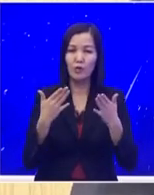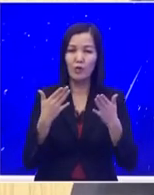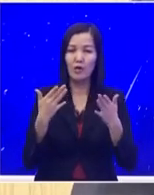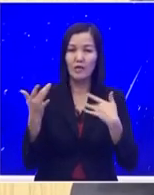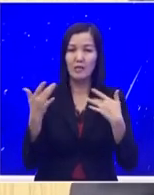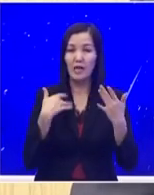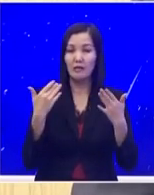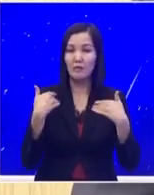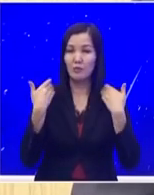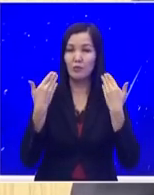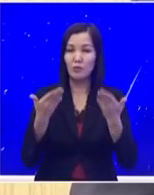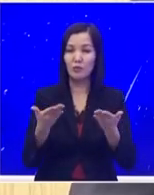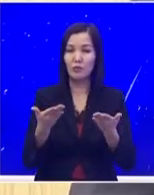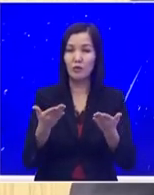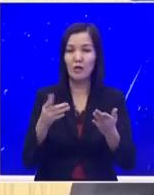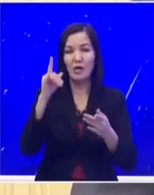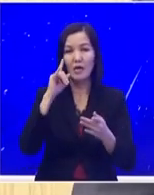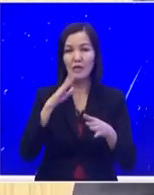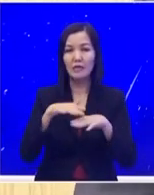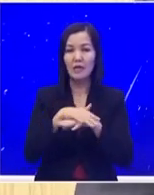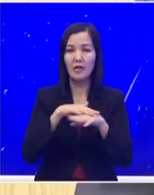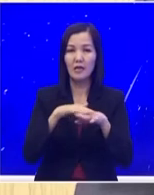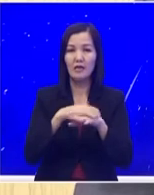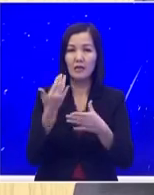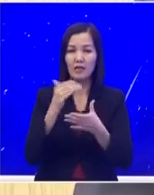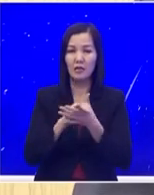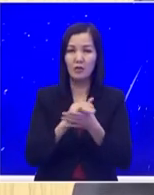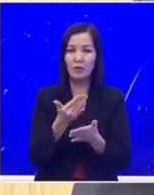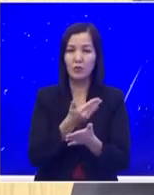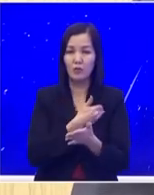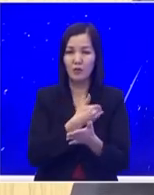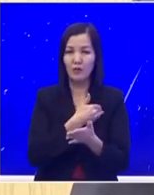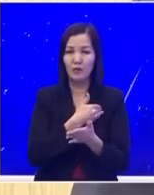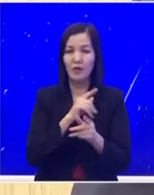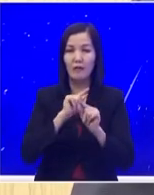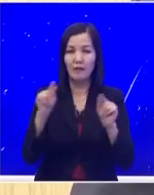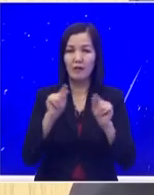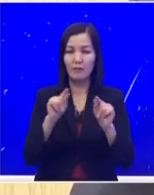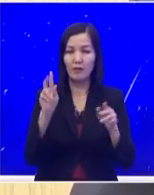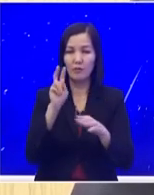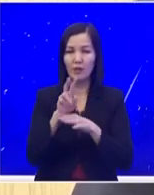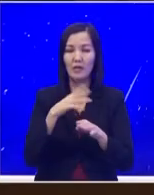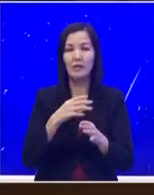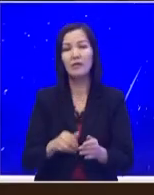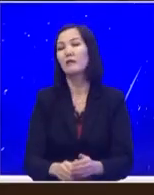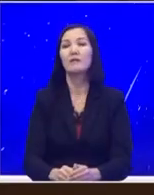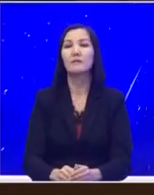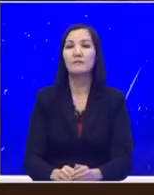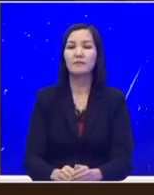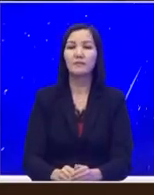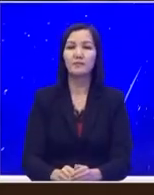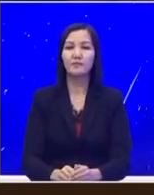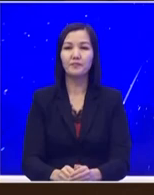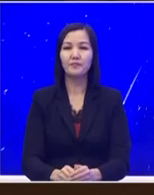қойылымызды осы қазақ еліне жұртшылыққа дәріптеуге келген жағдайымыз бар. Жазықсыз